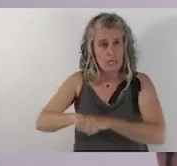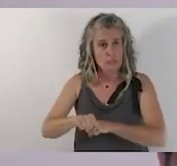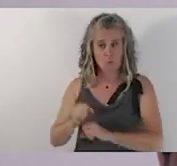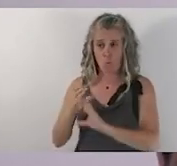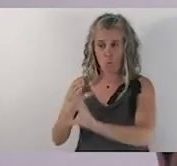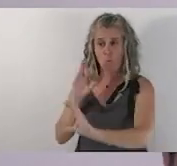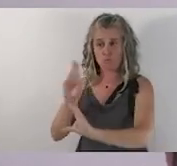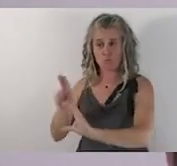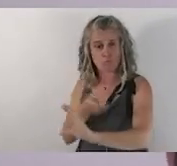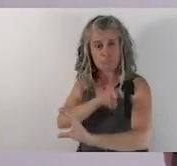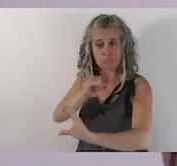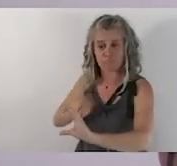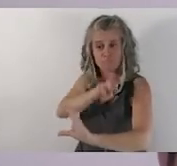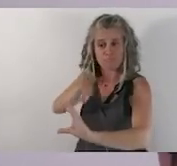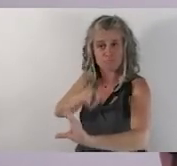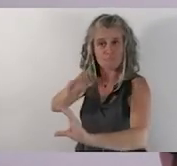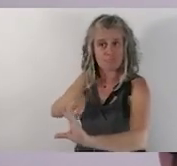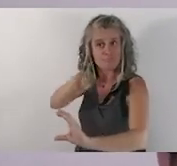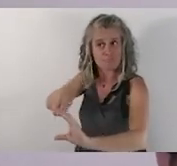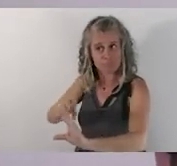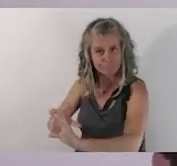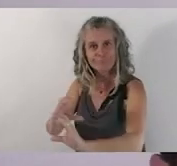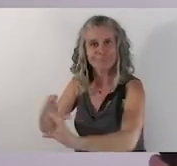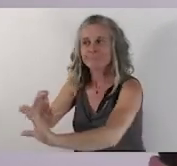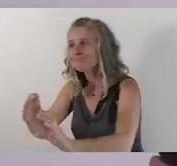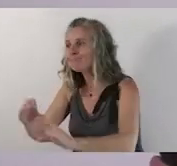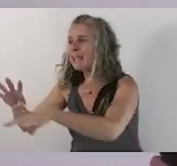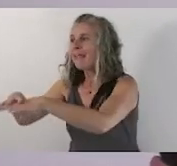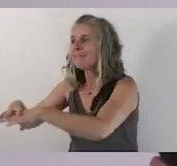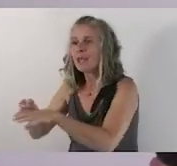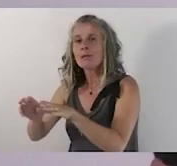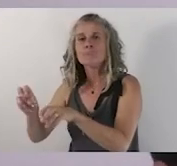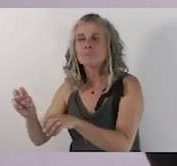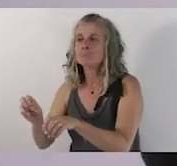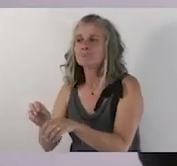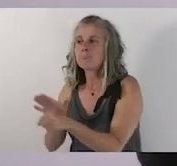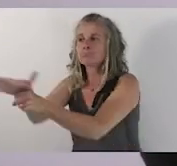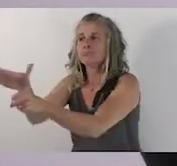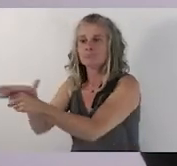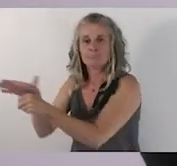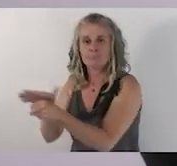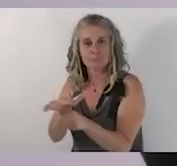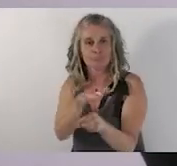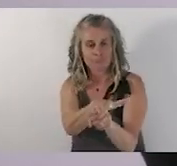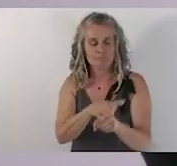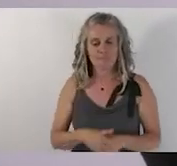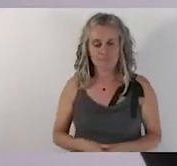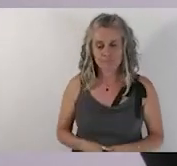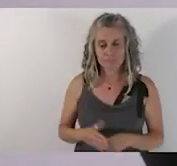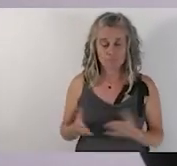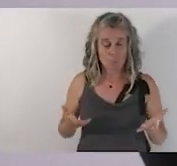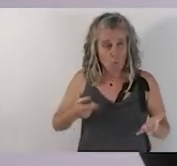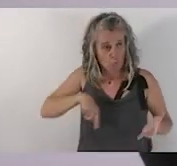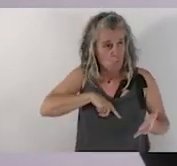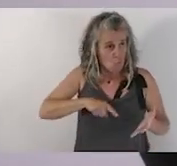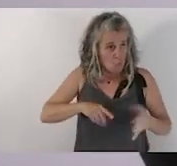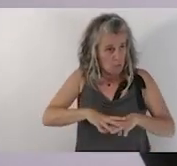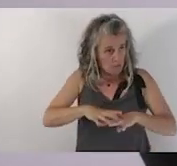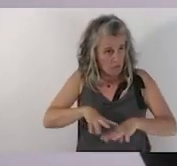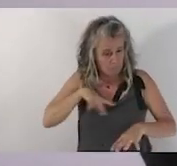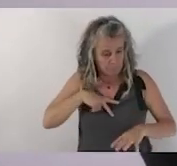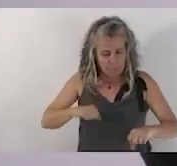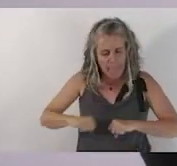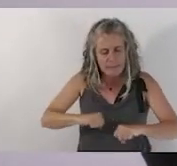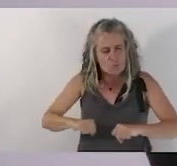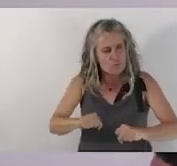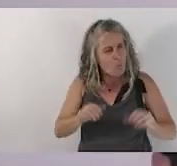pouvoir aller dans d'autres quartiers. Alors en ce qui concerne nos quartiers à nous, j'insiste un tout petit peu sur les actions qui vont être